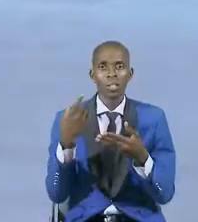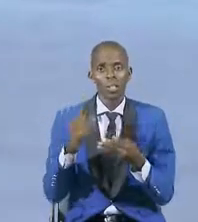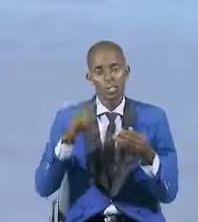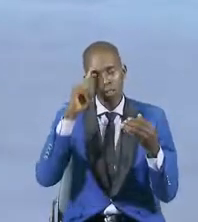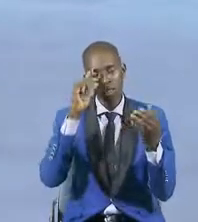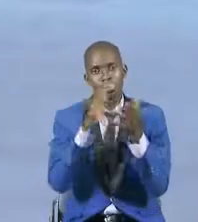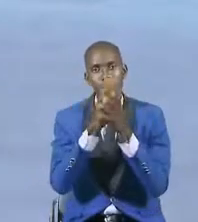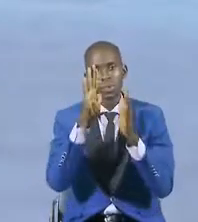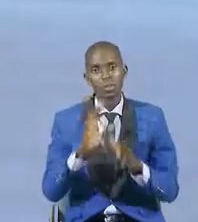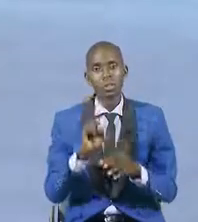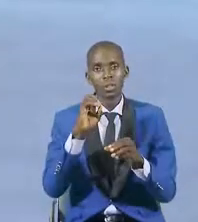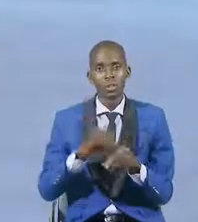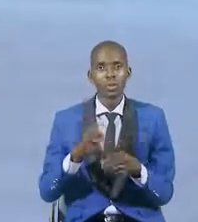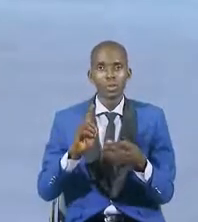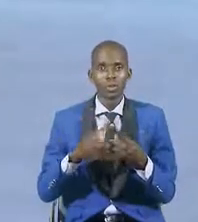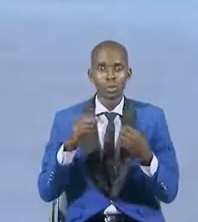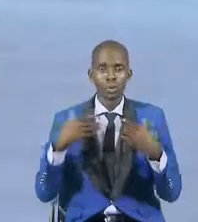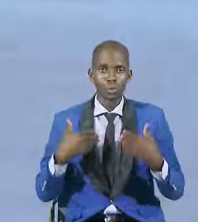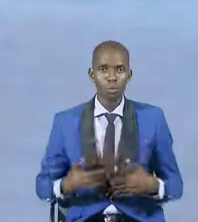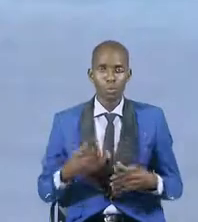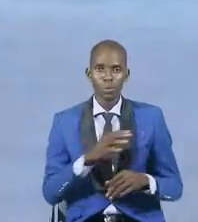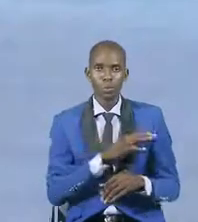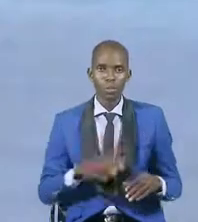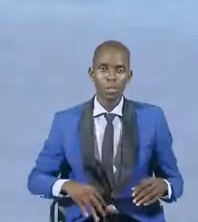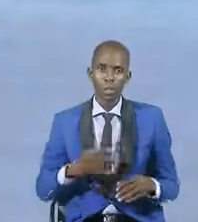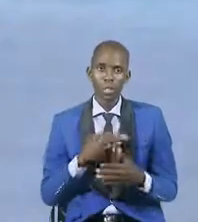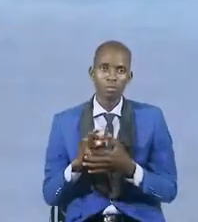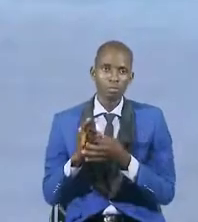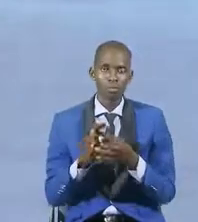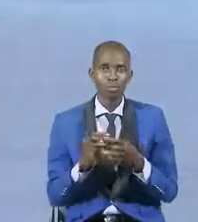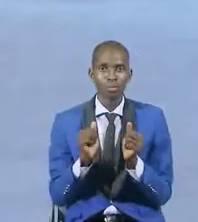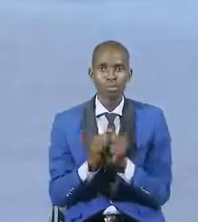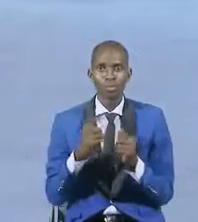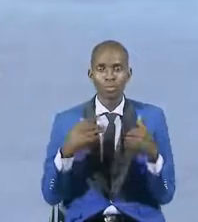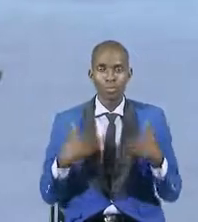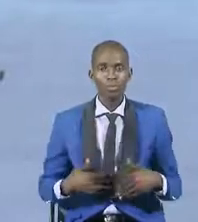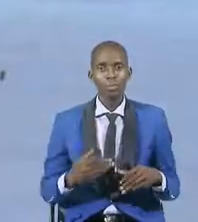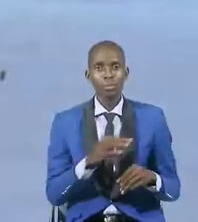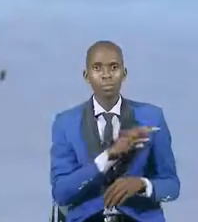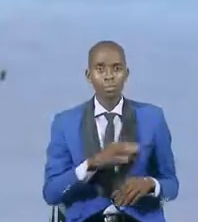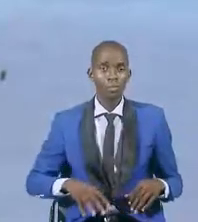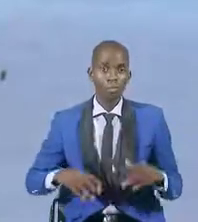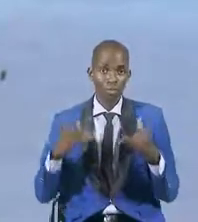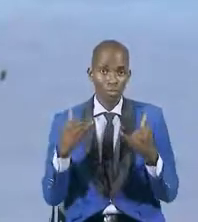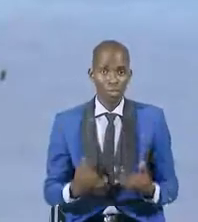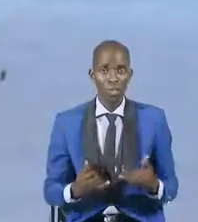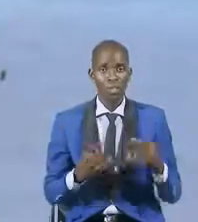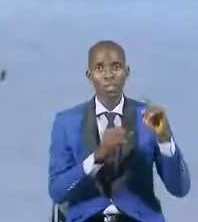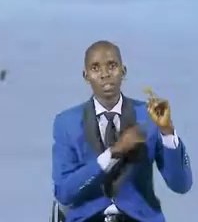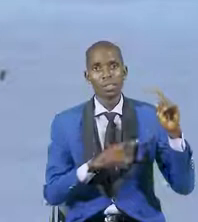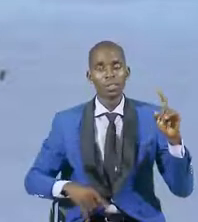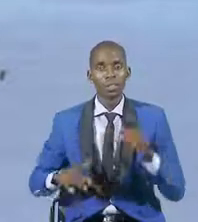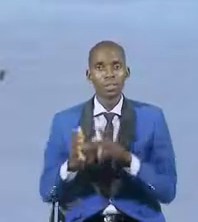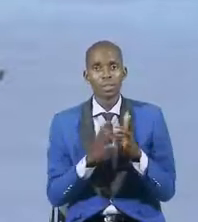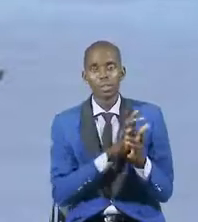plante et amène le croyant dans le corps de Christ, et il s'unit au corps de Christ. Maintenant, le